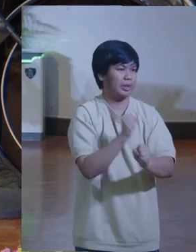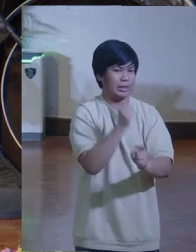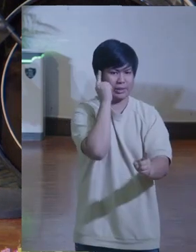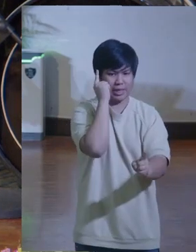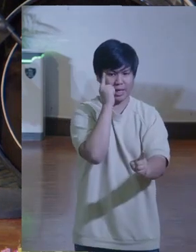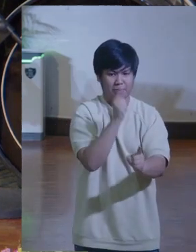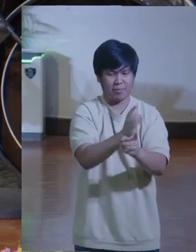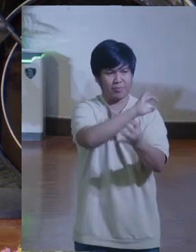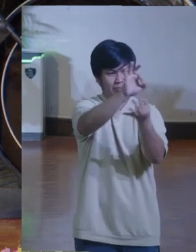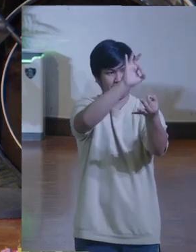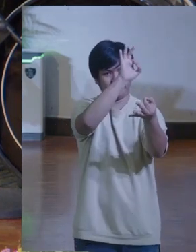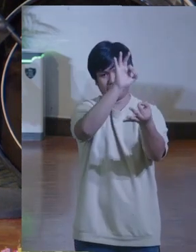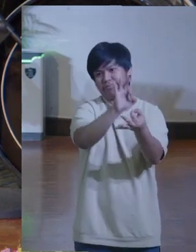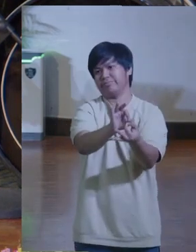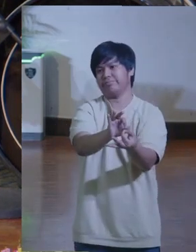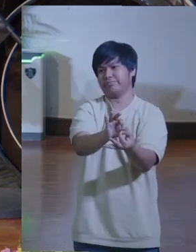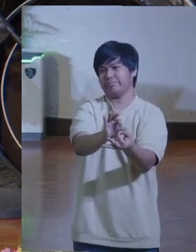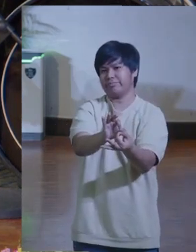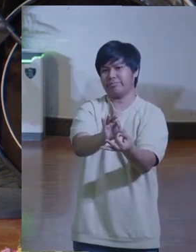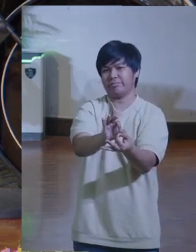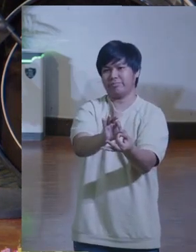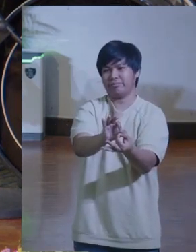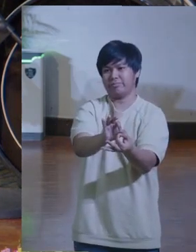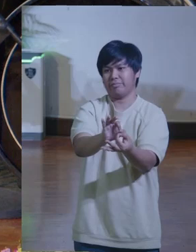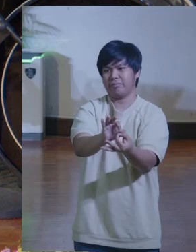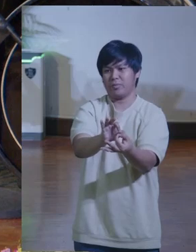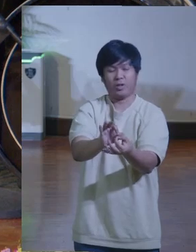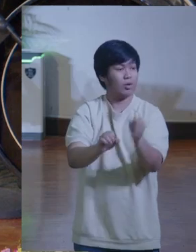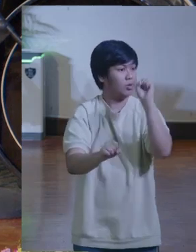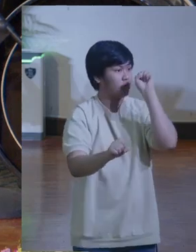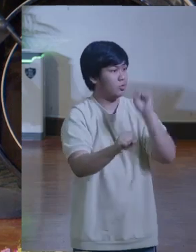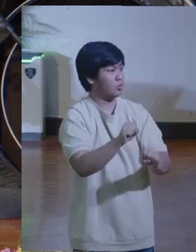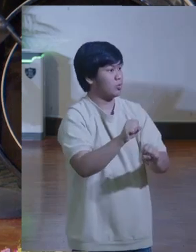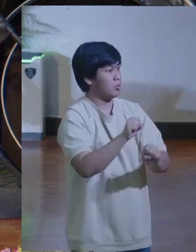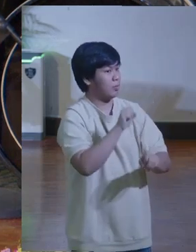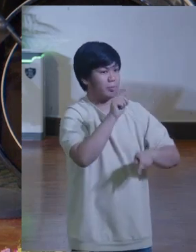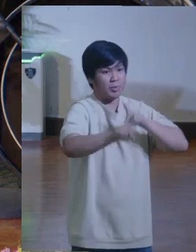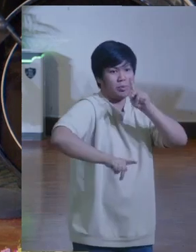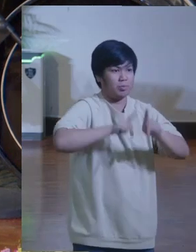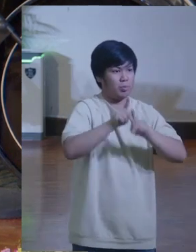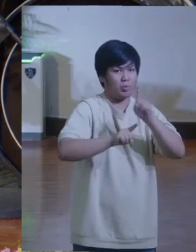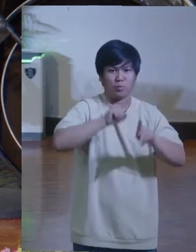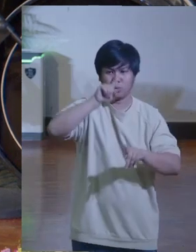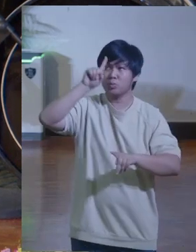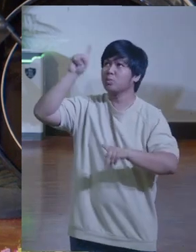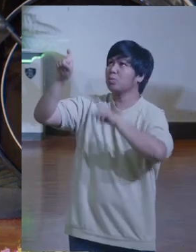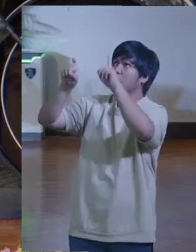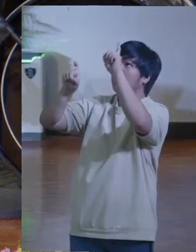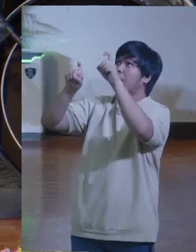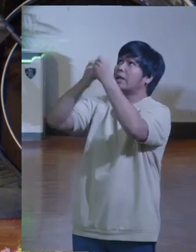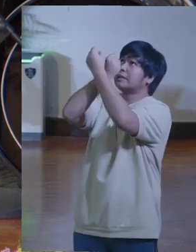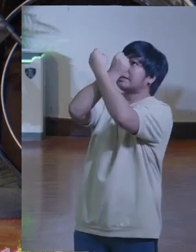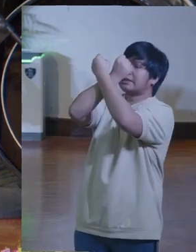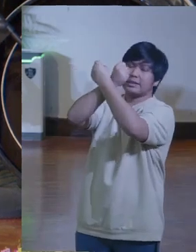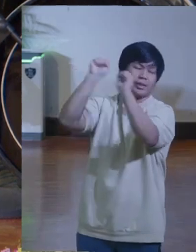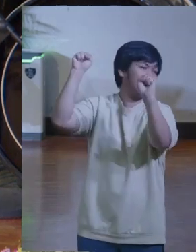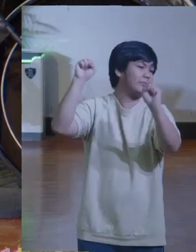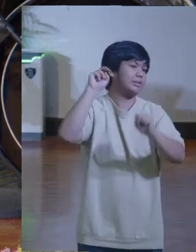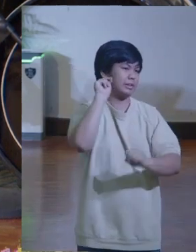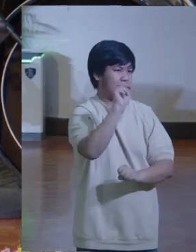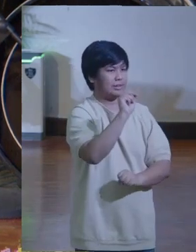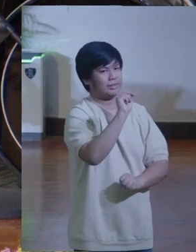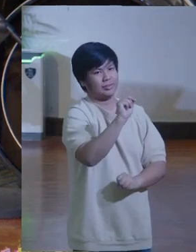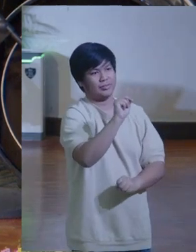sa mata ng Diyos. So ang sigaw ng tao, kaligtasan sa